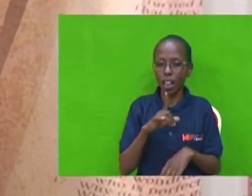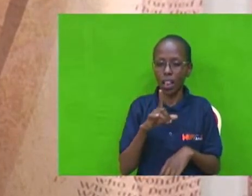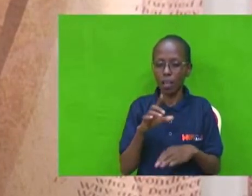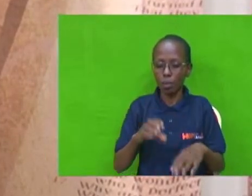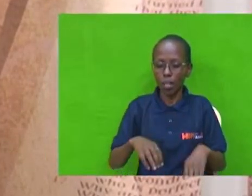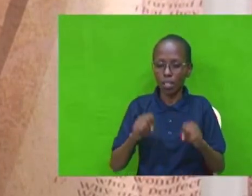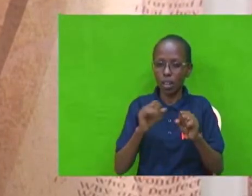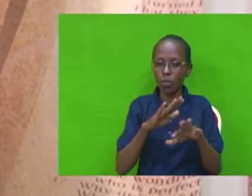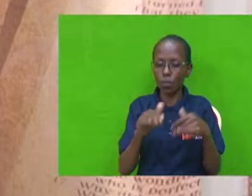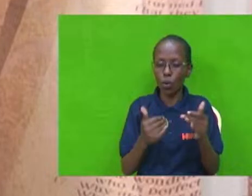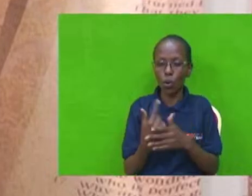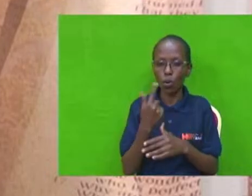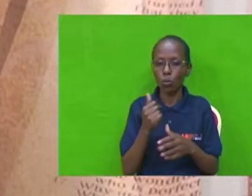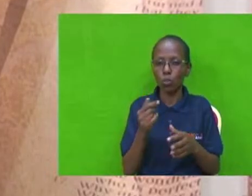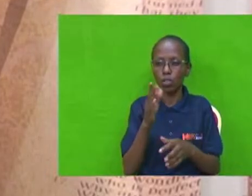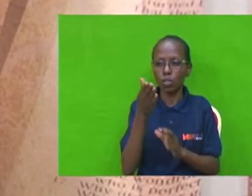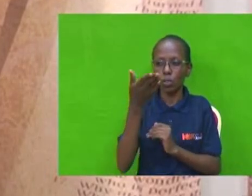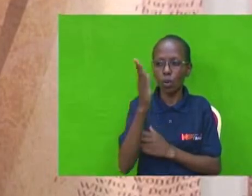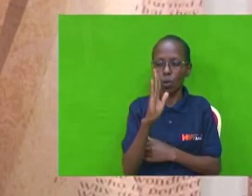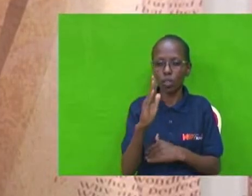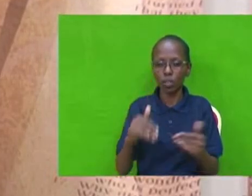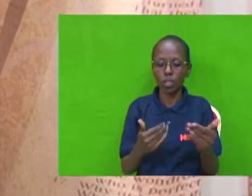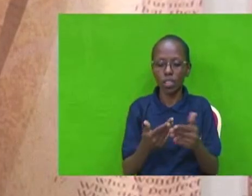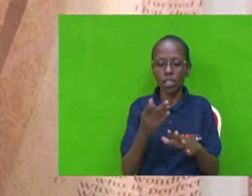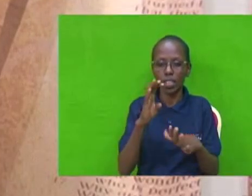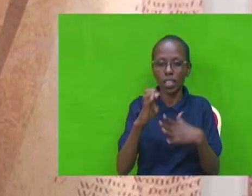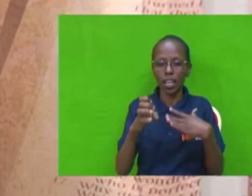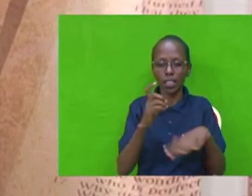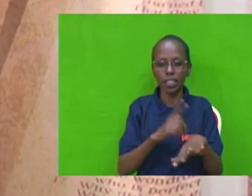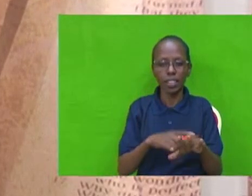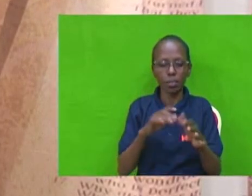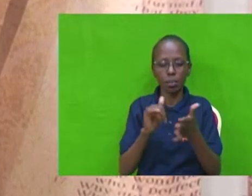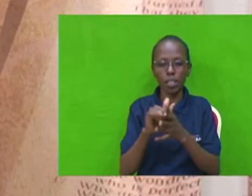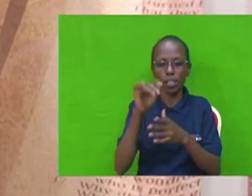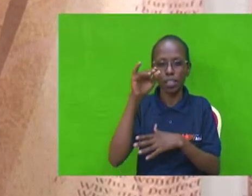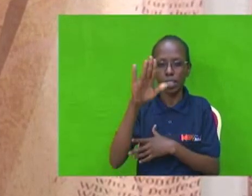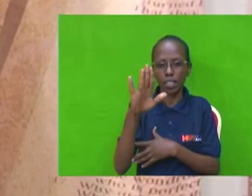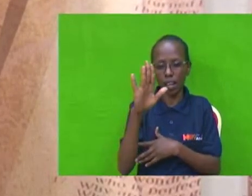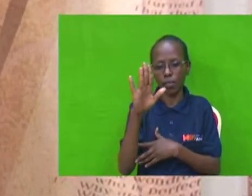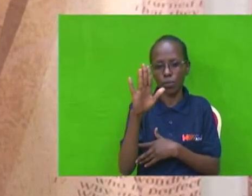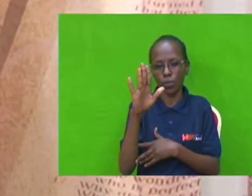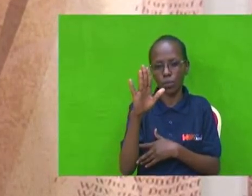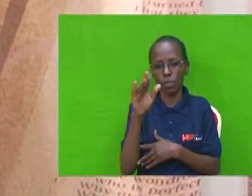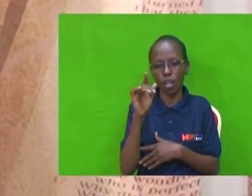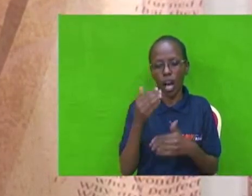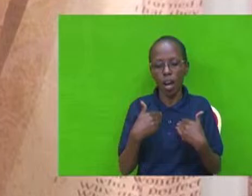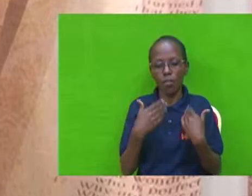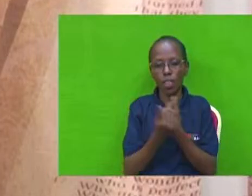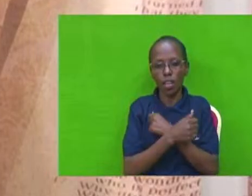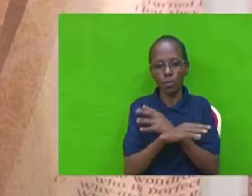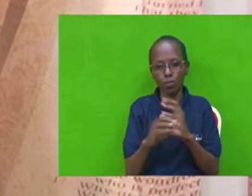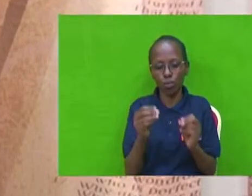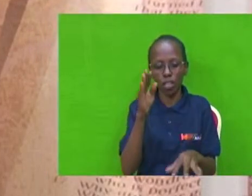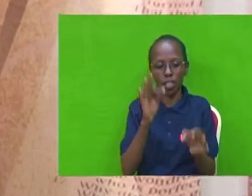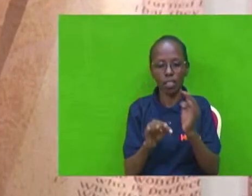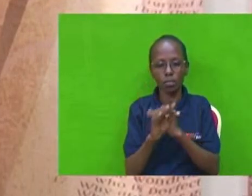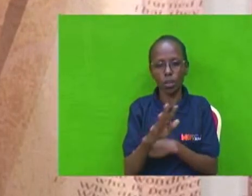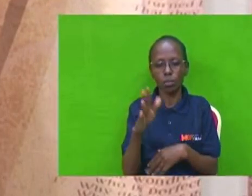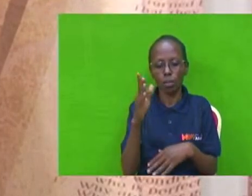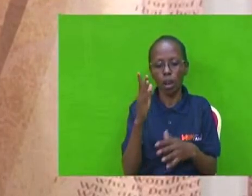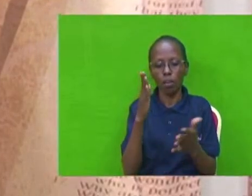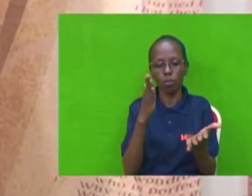ni Mungu. Kwamba itafika siku za mwisho kwamba yeye kwa sababu ana upendeleo, hukumu yake ni ya haki